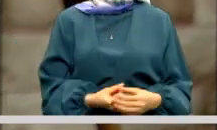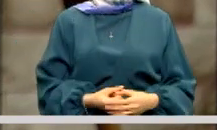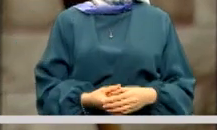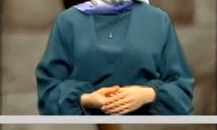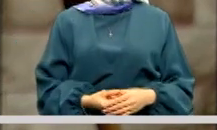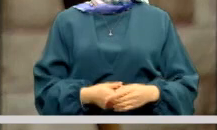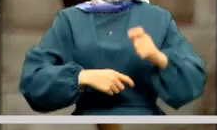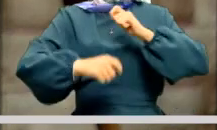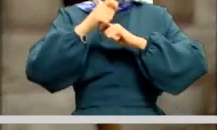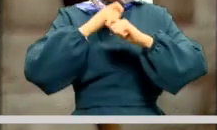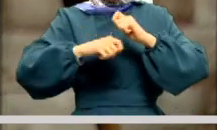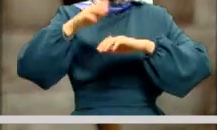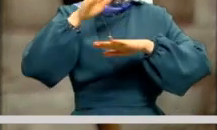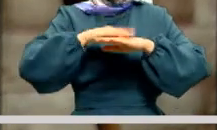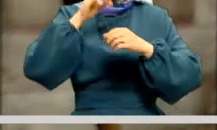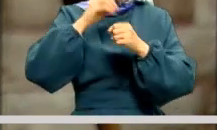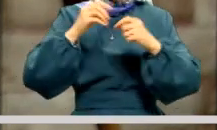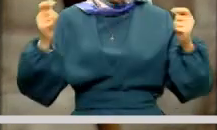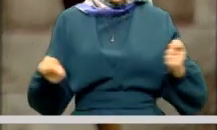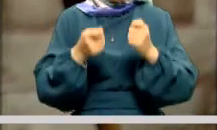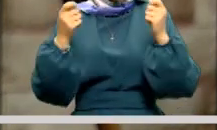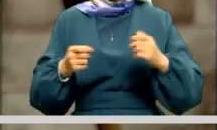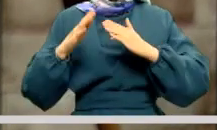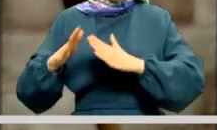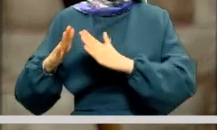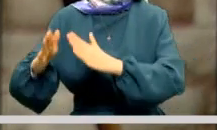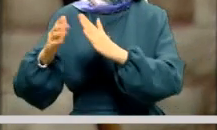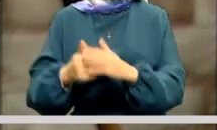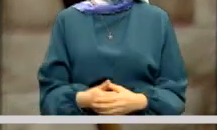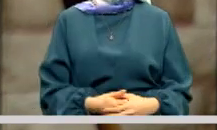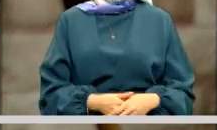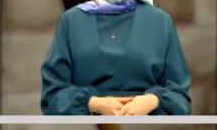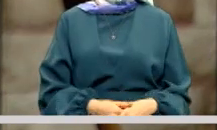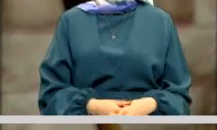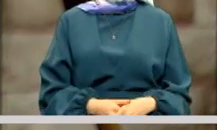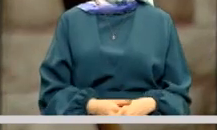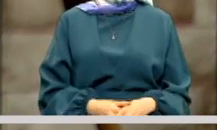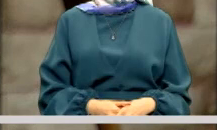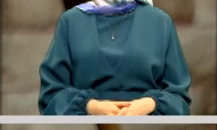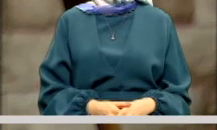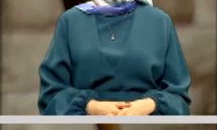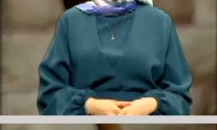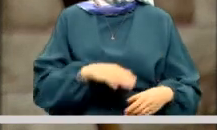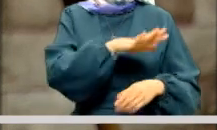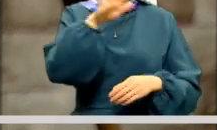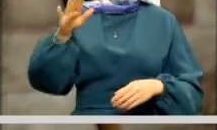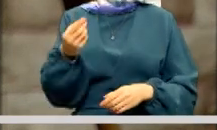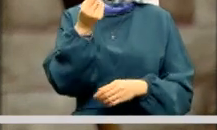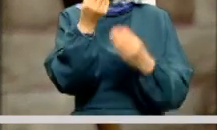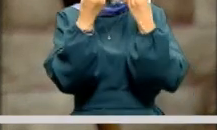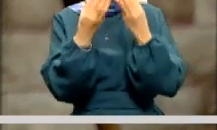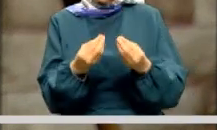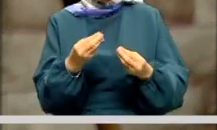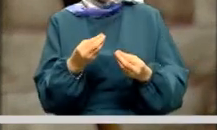faaliyetler ve eylemler yapmak üzere çalışmalarımızı sürdürüyor ve bu noktada hasbelkader Her birimizin küçük de olsa